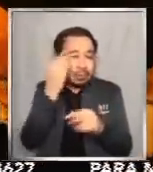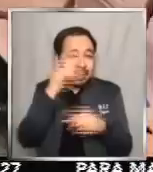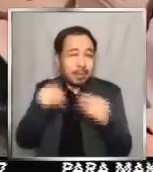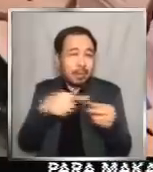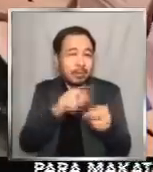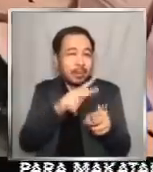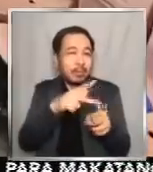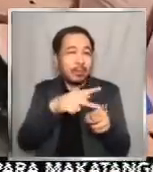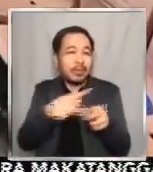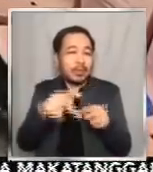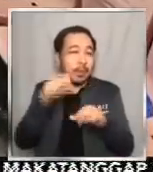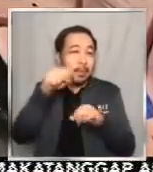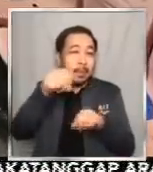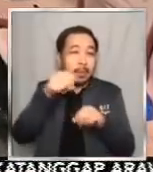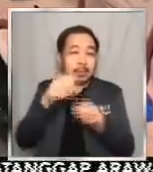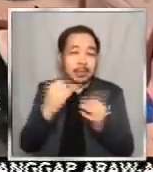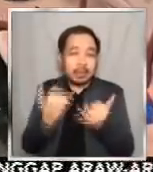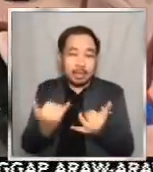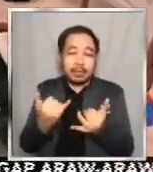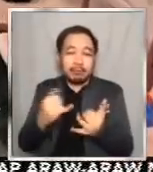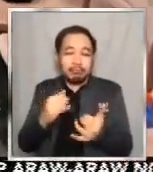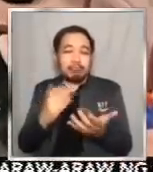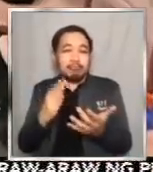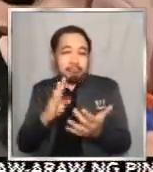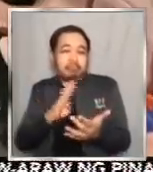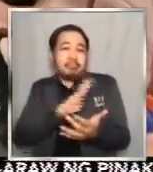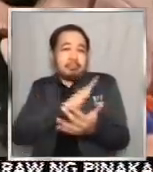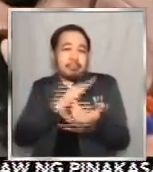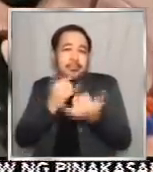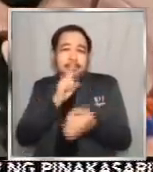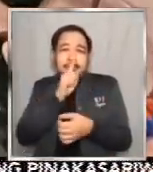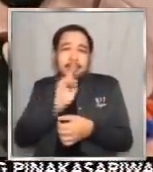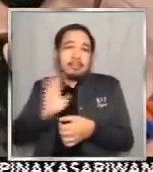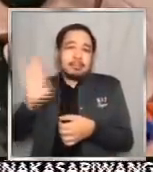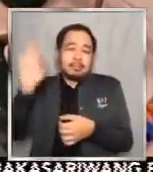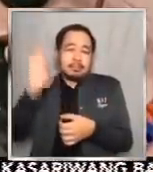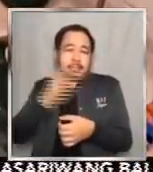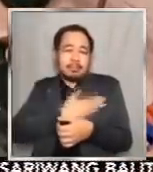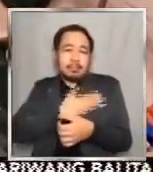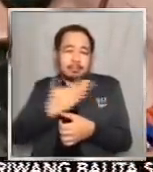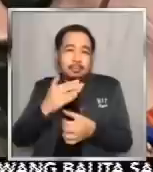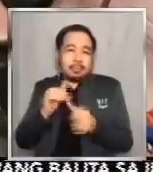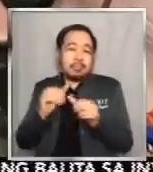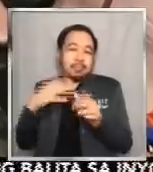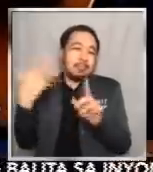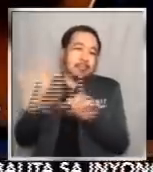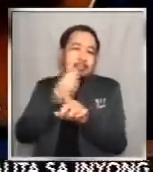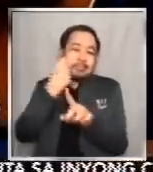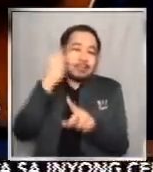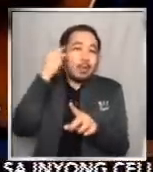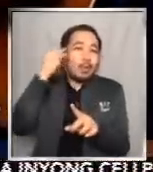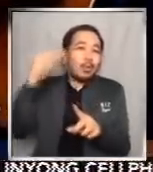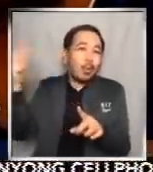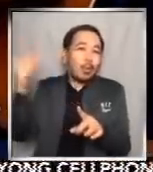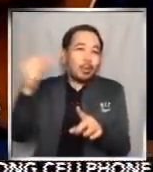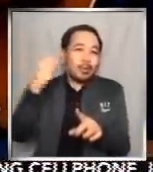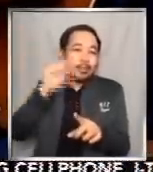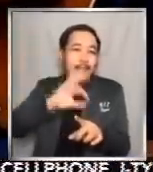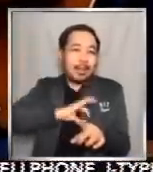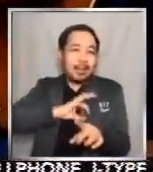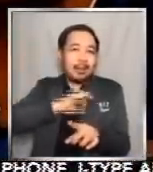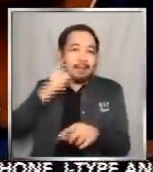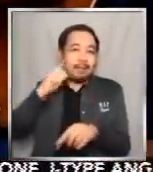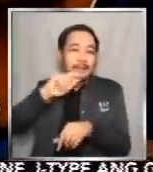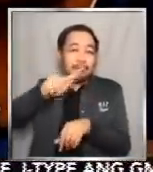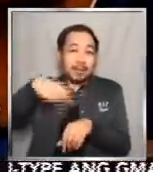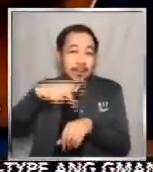career, buong paninindigan siyang nangangakong committed sa Olympic gold quest ng Pilipinas. Masasabi mo, pag